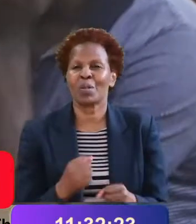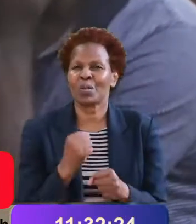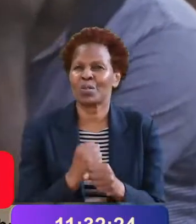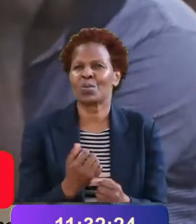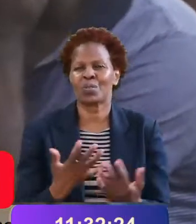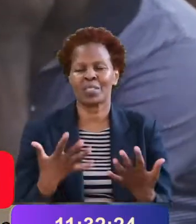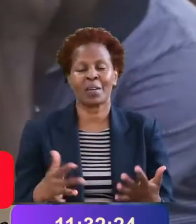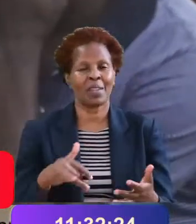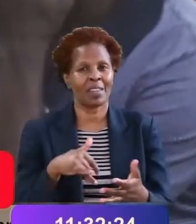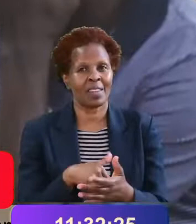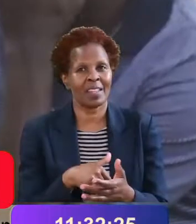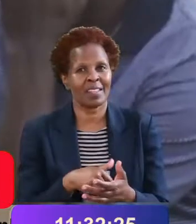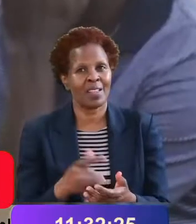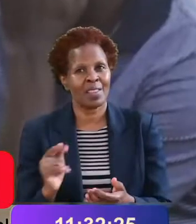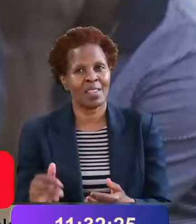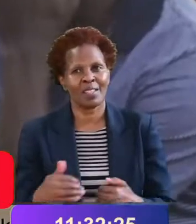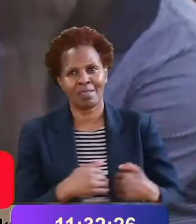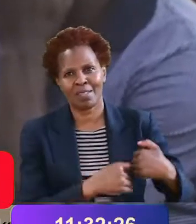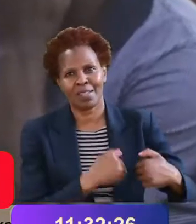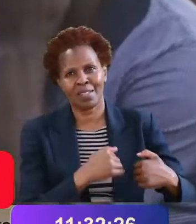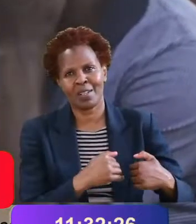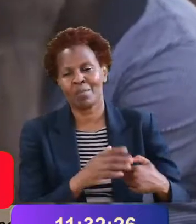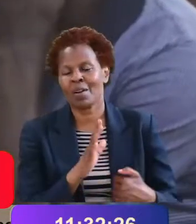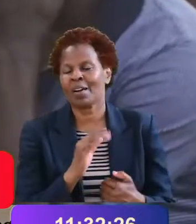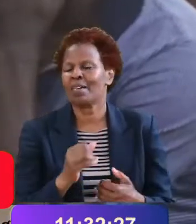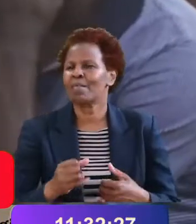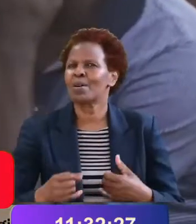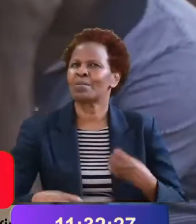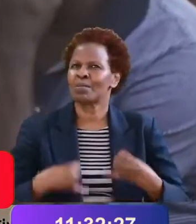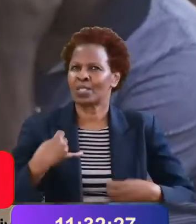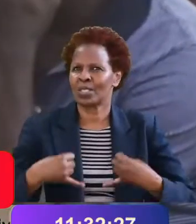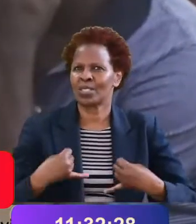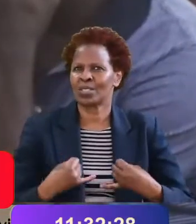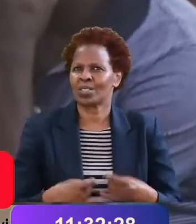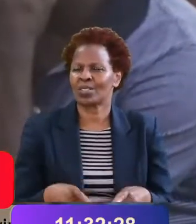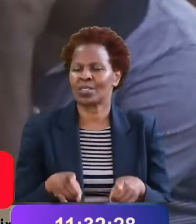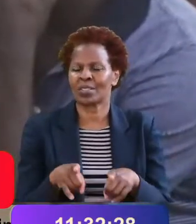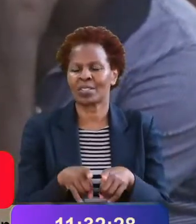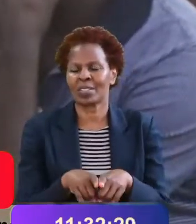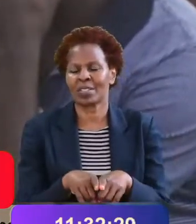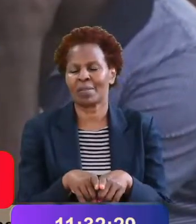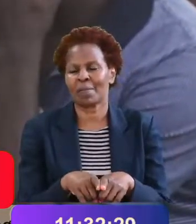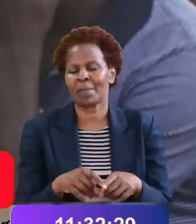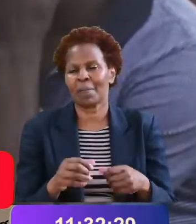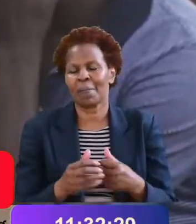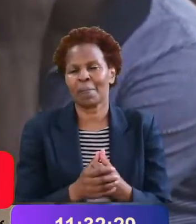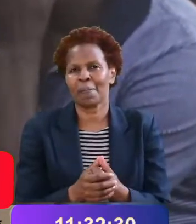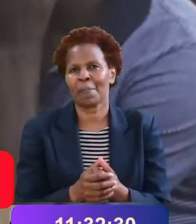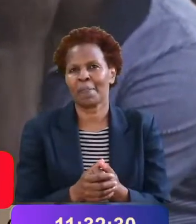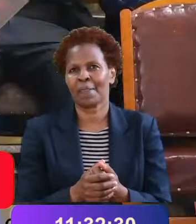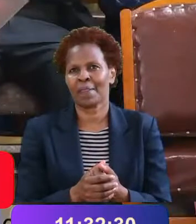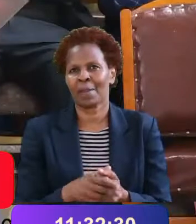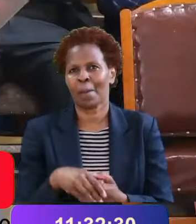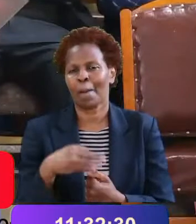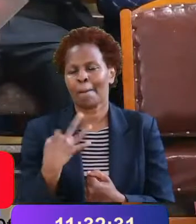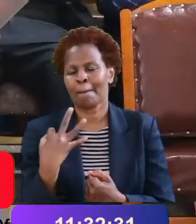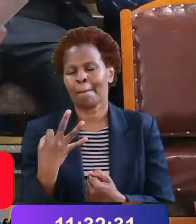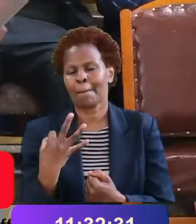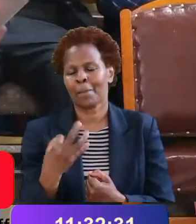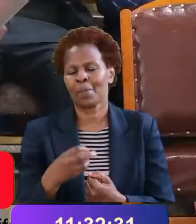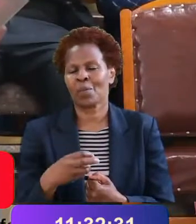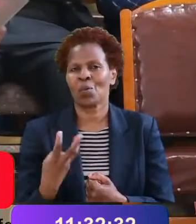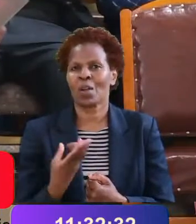kufurahia, you know, wakati ule ili akaweza kufurahia pia. Namba tatu,